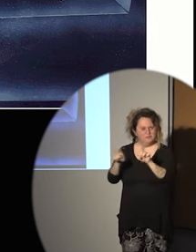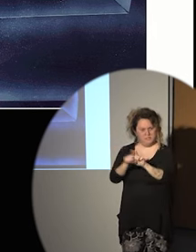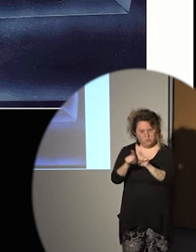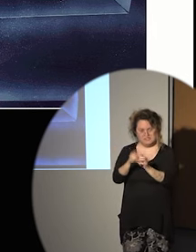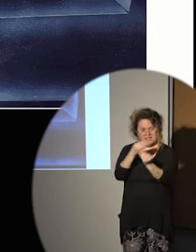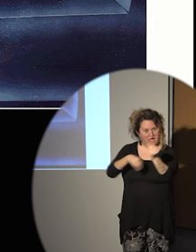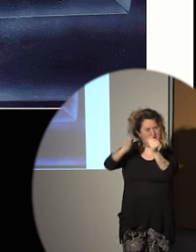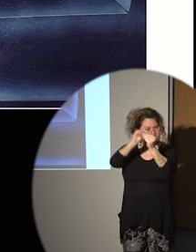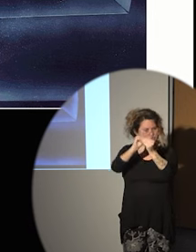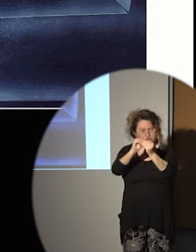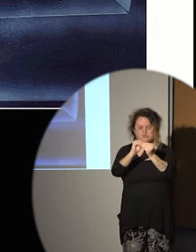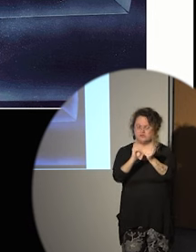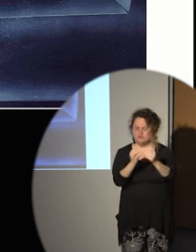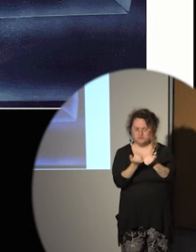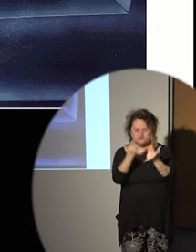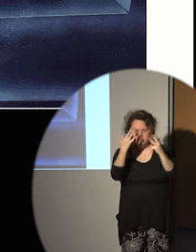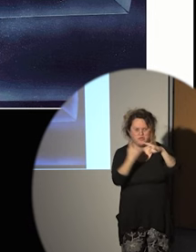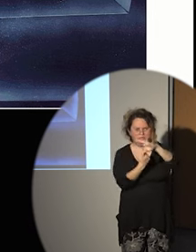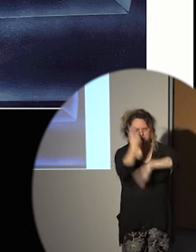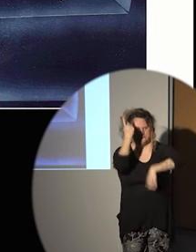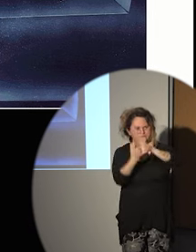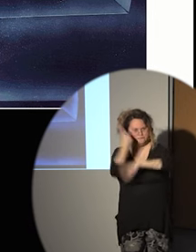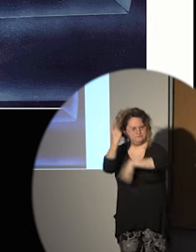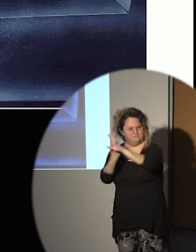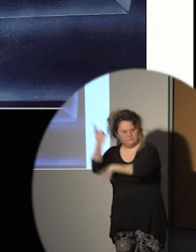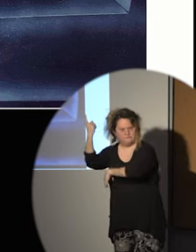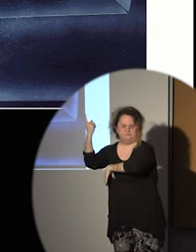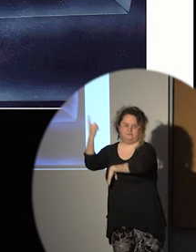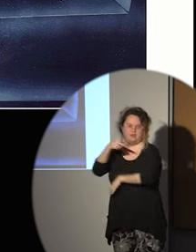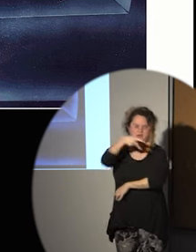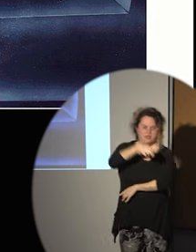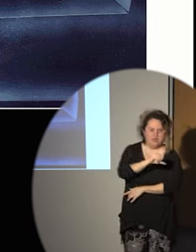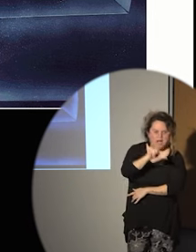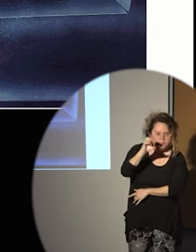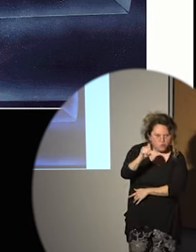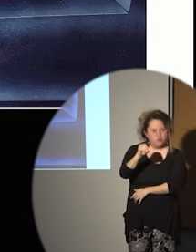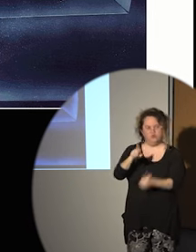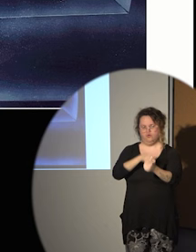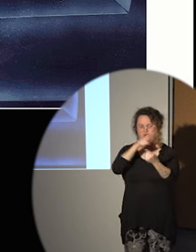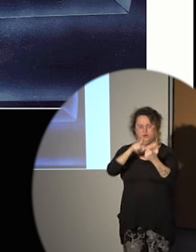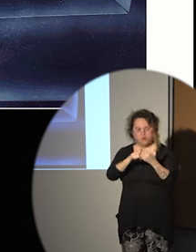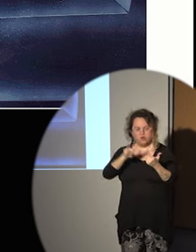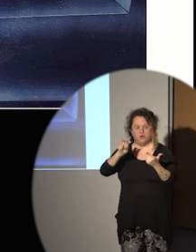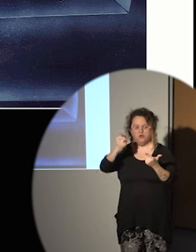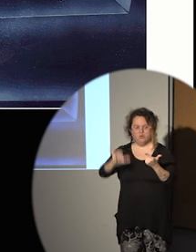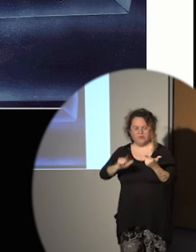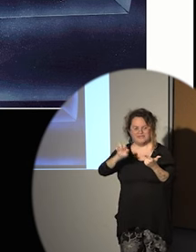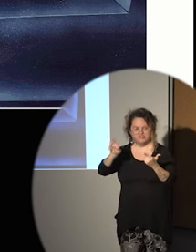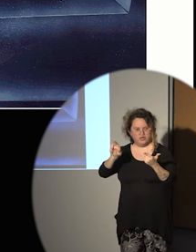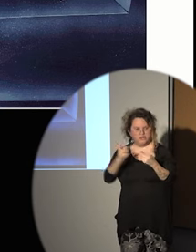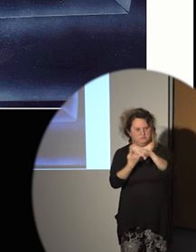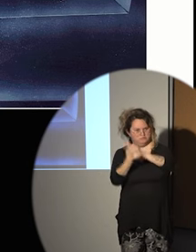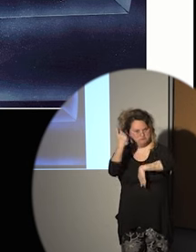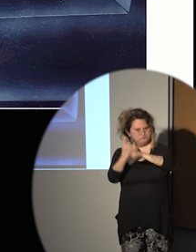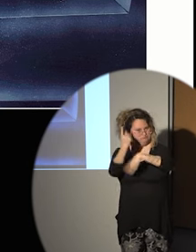Voyager, qui sont aujourd'hui les artefacts humains qui sont le plus loin de la Terre. En